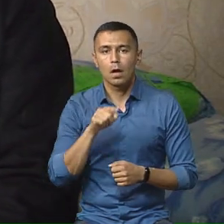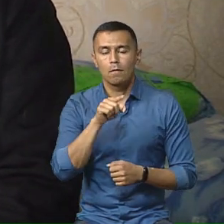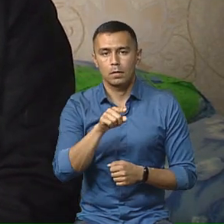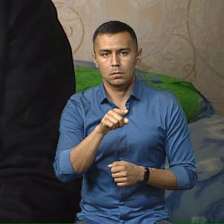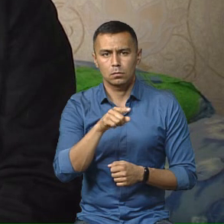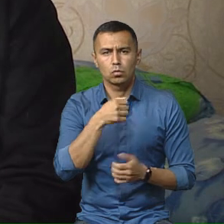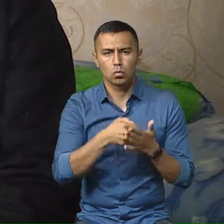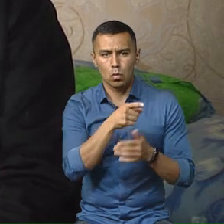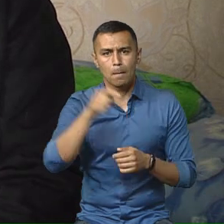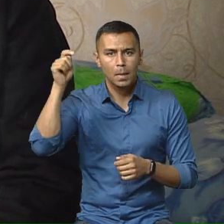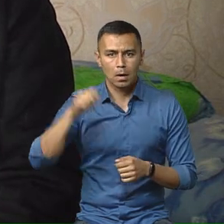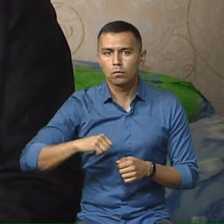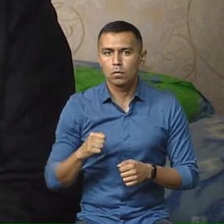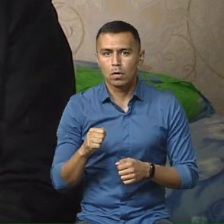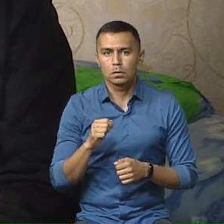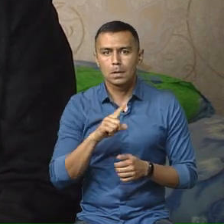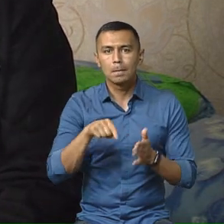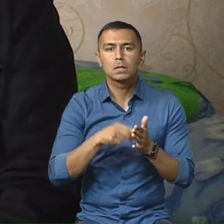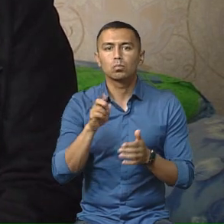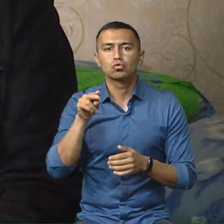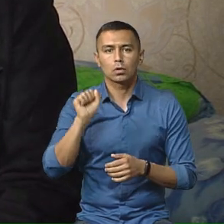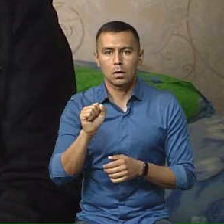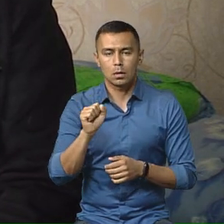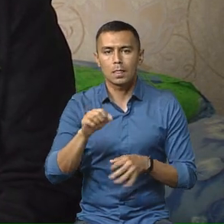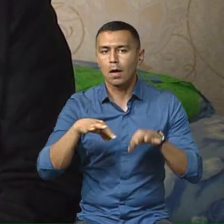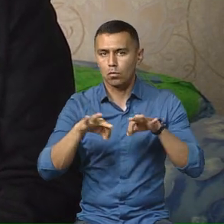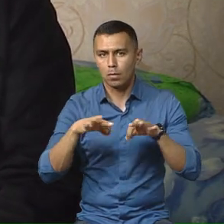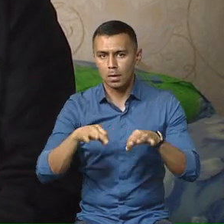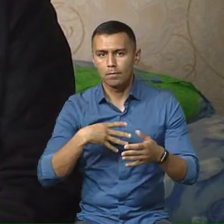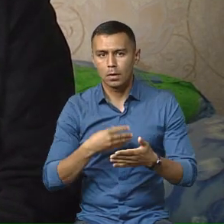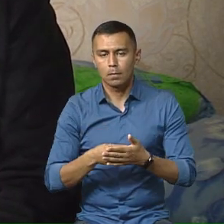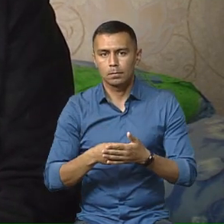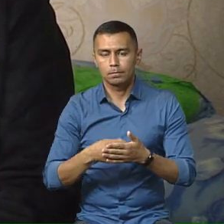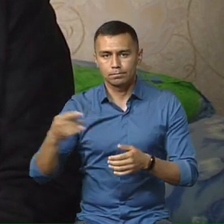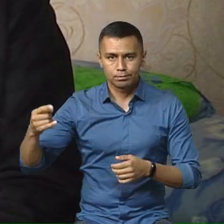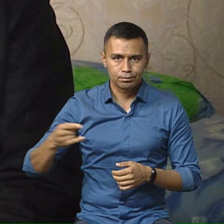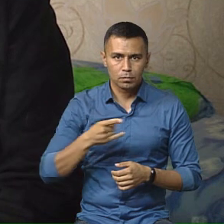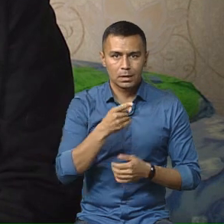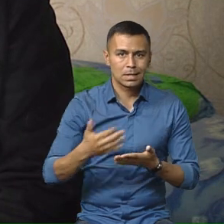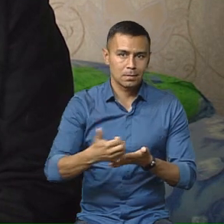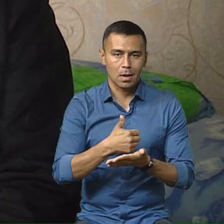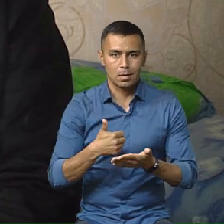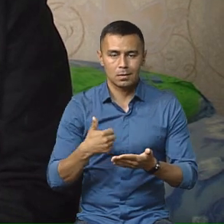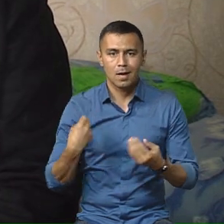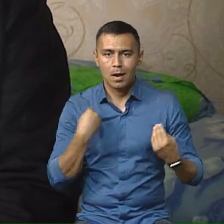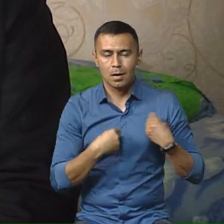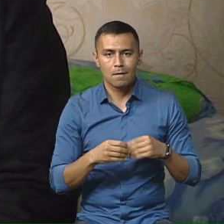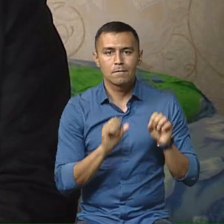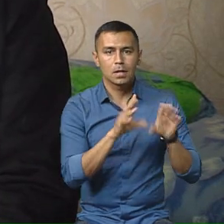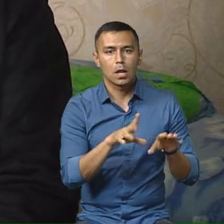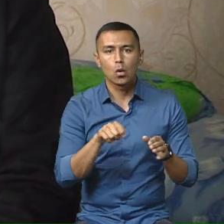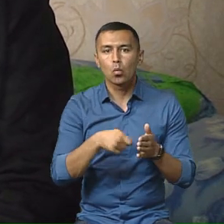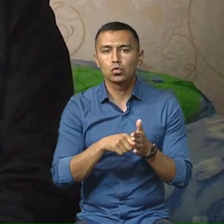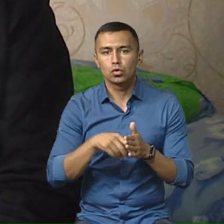нього приїхав товариш з Бучі на автомобілі. І вони зібрали віщі, віддали ключі